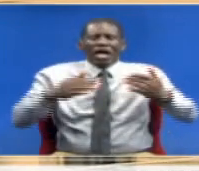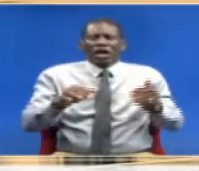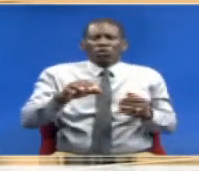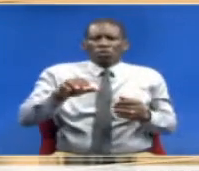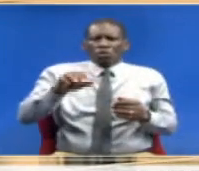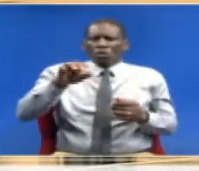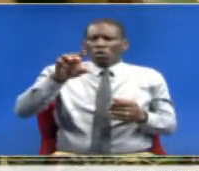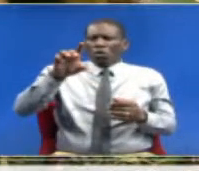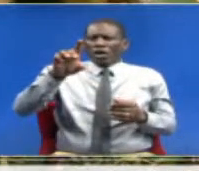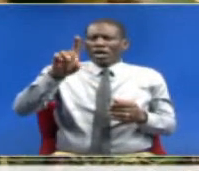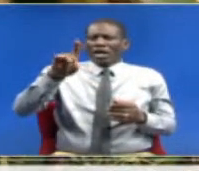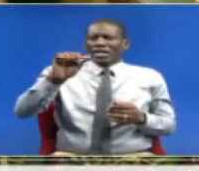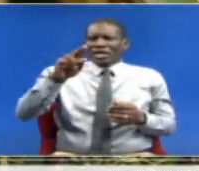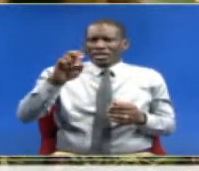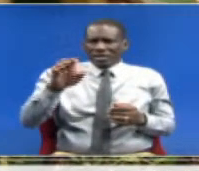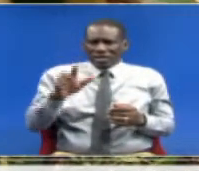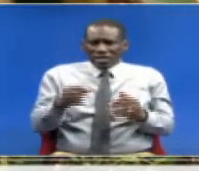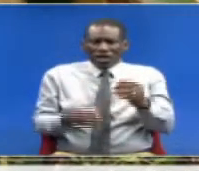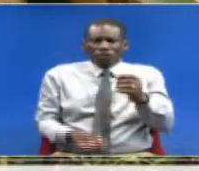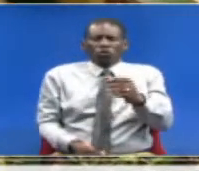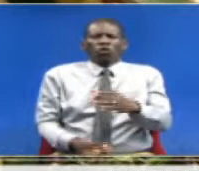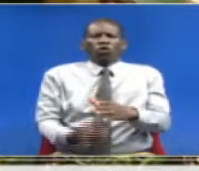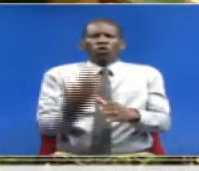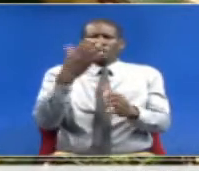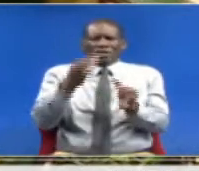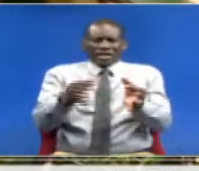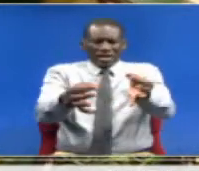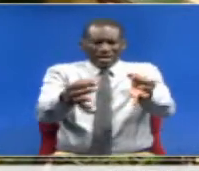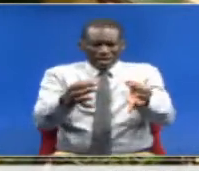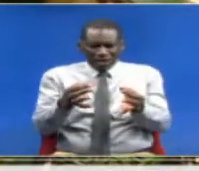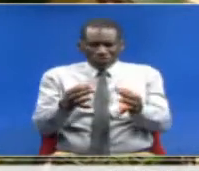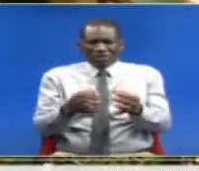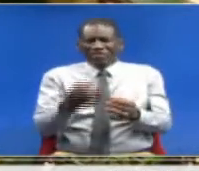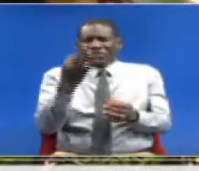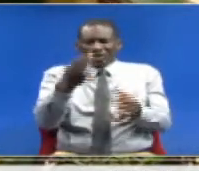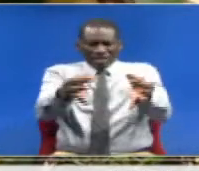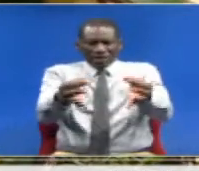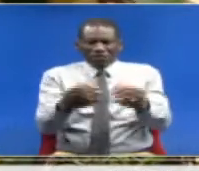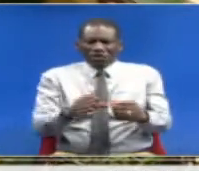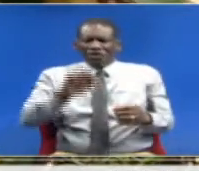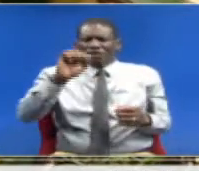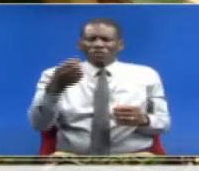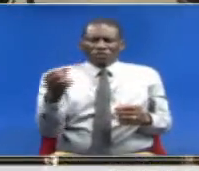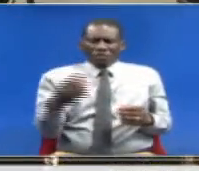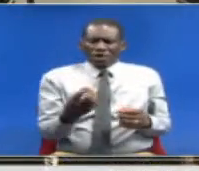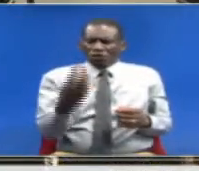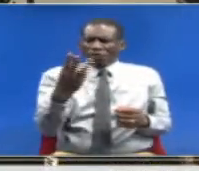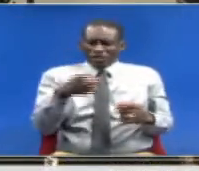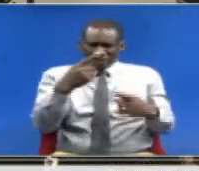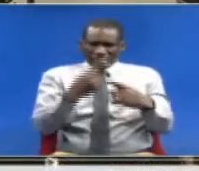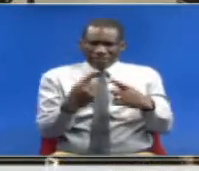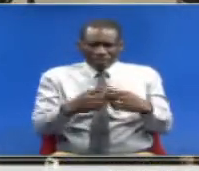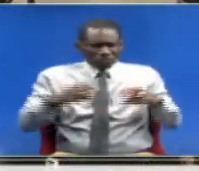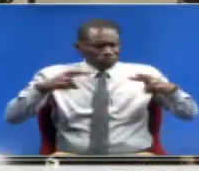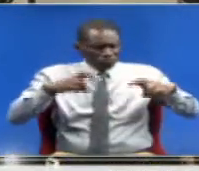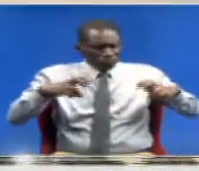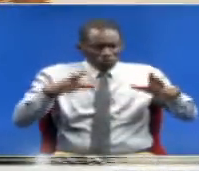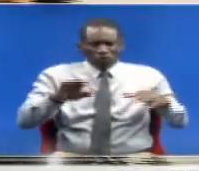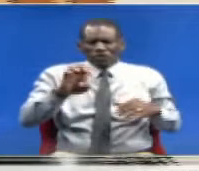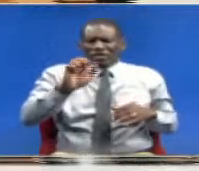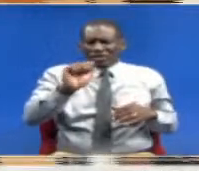Munyoki Wambua alifungua mojawapo ya akaunti hizo tatu tarehe 5 Machi mwaka huu. Wachunguzi wa